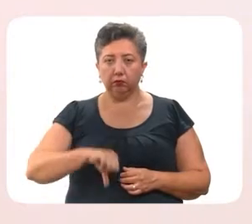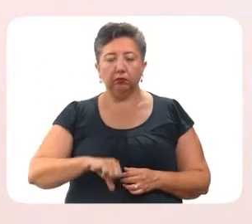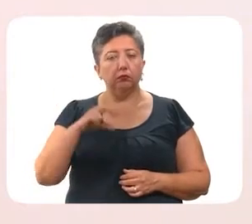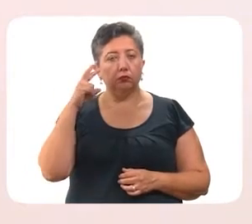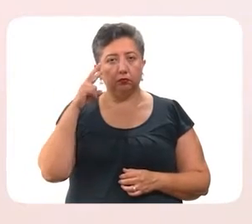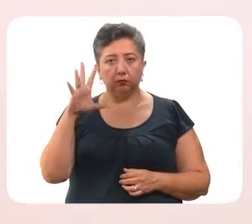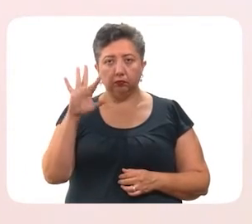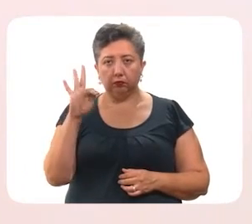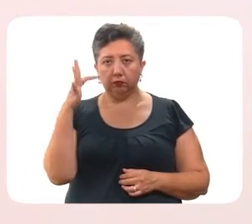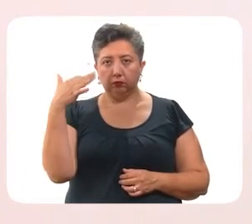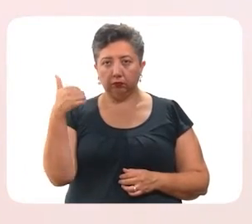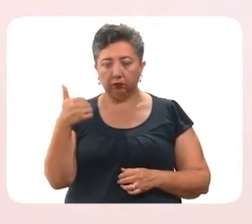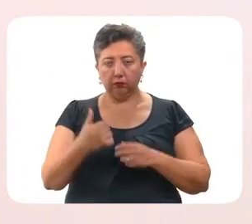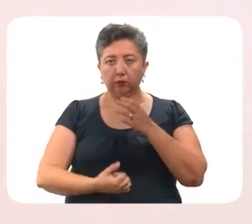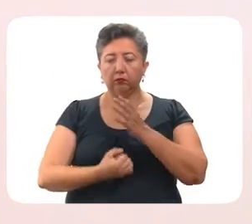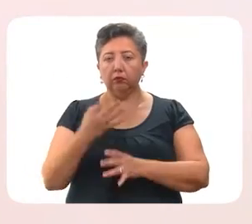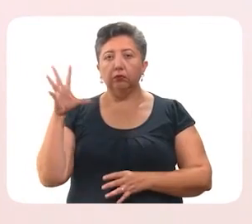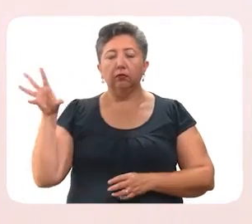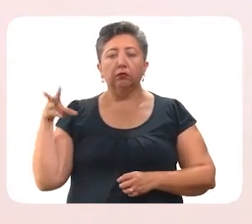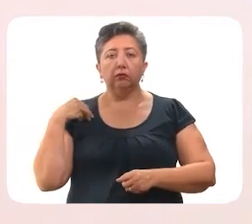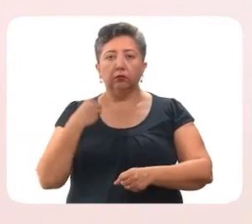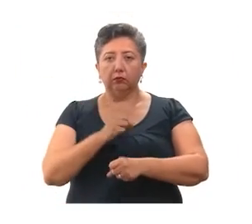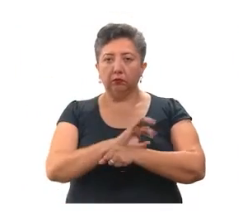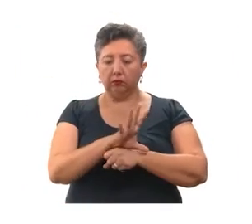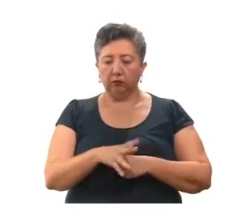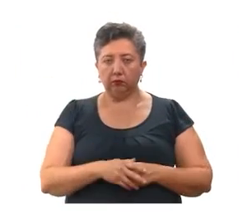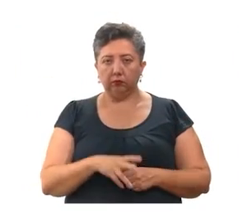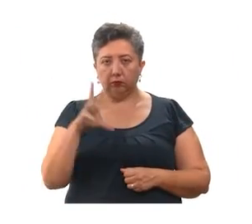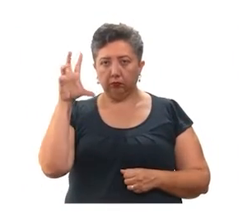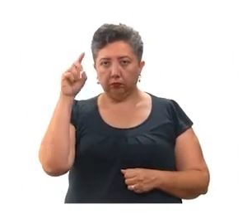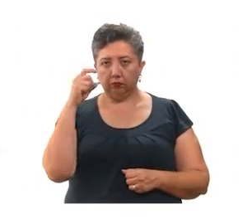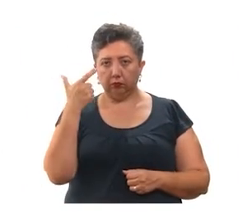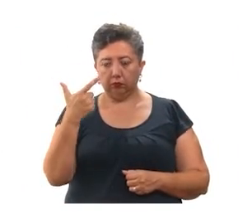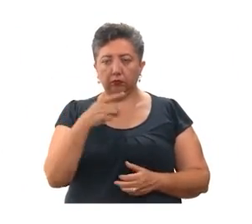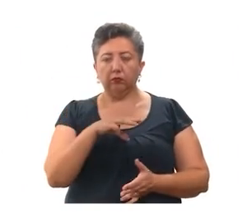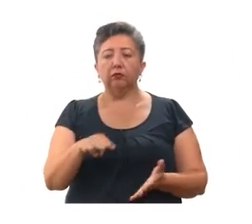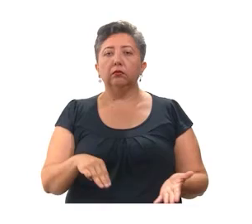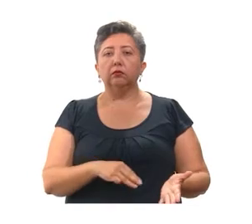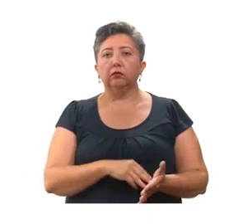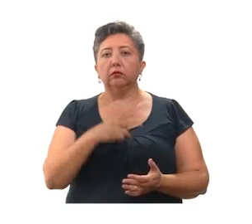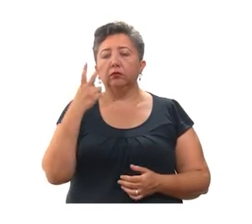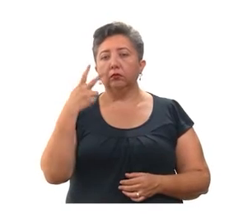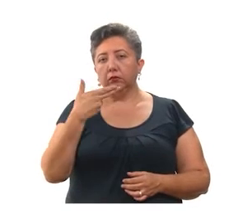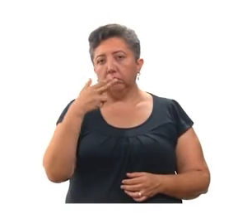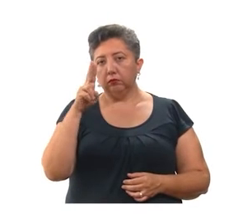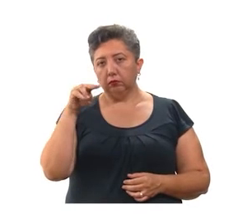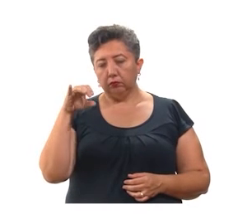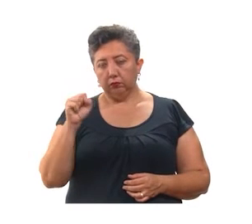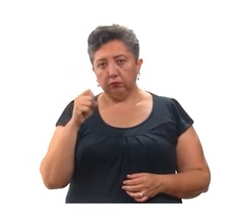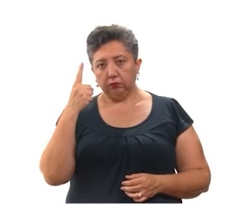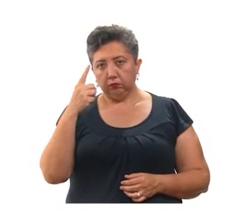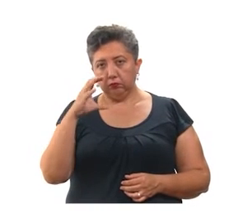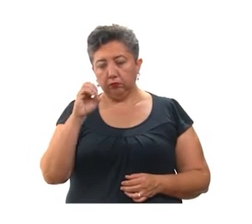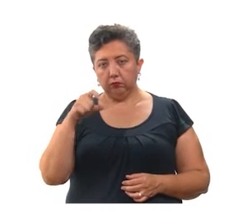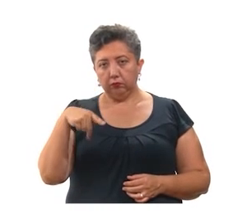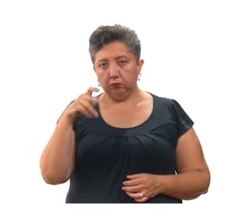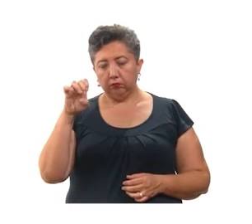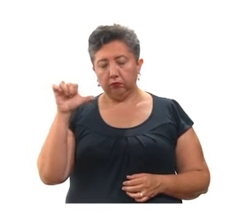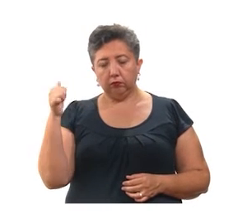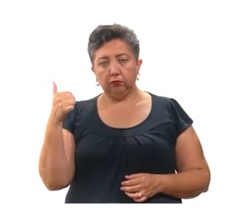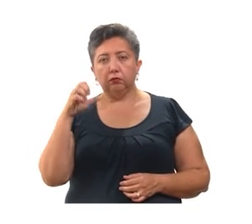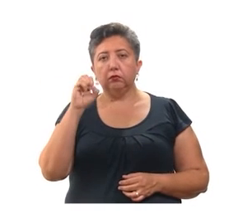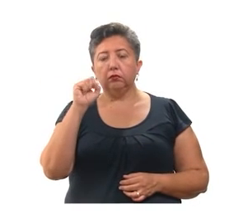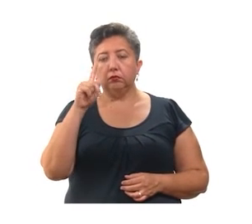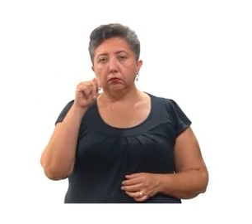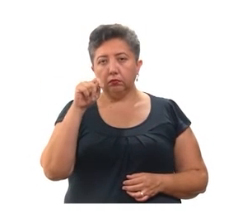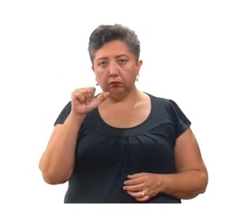kuhel, bile, behle, kim, huntul, mak, huntul, shib, 77,7, pianti, kajakabal, kaj, ho, i, chile, y, chuk, kohan, ilo, beti, yan, kaj, naka, nilu,